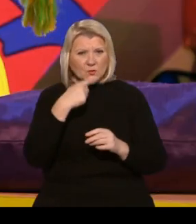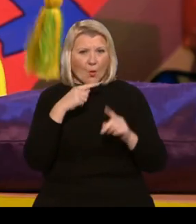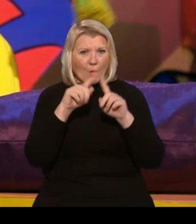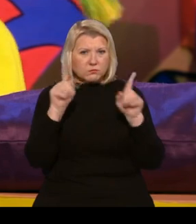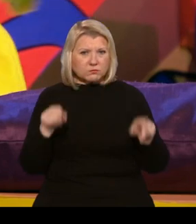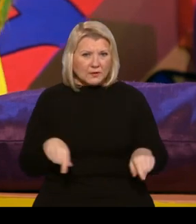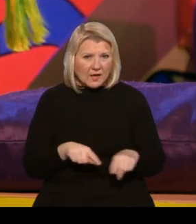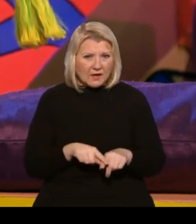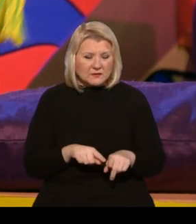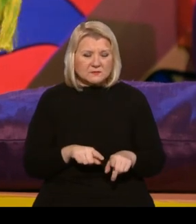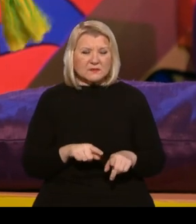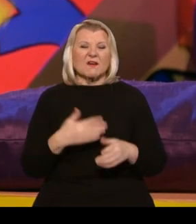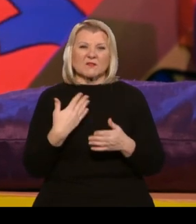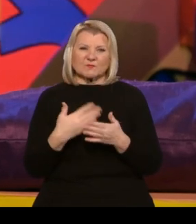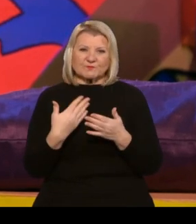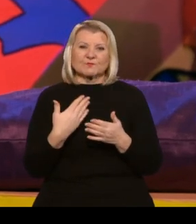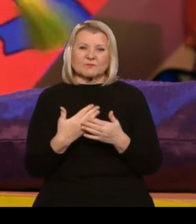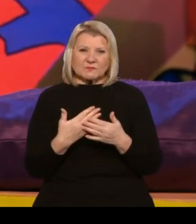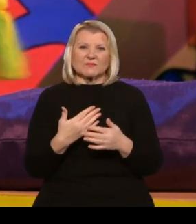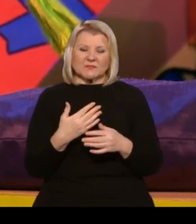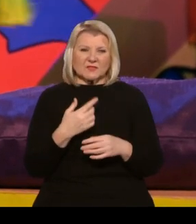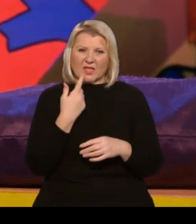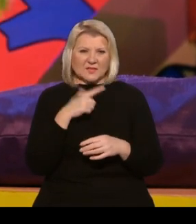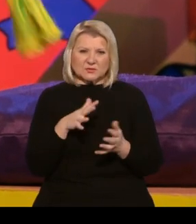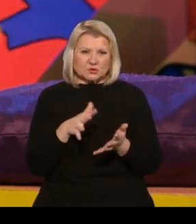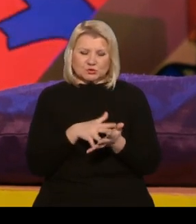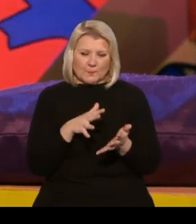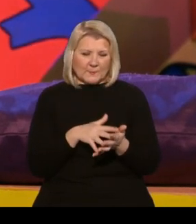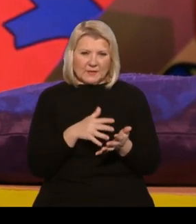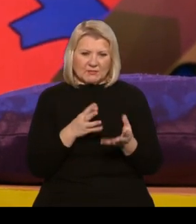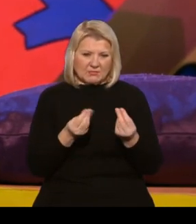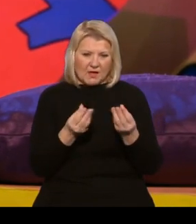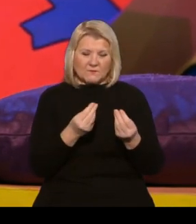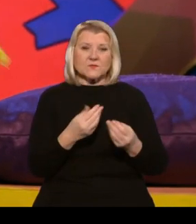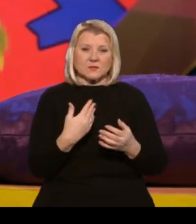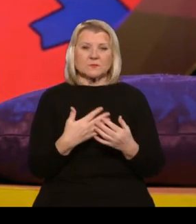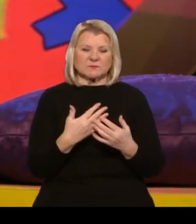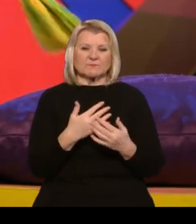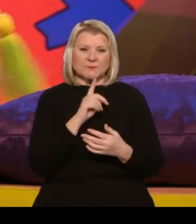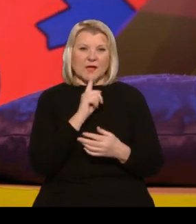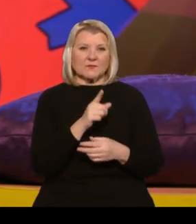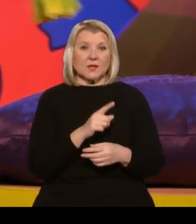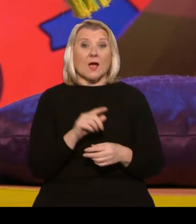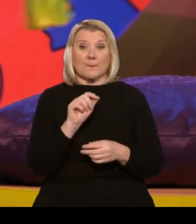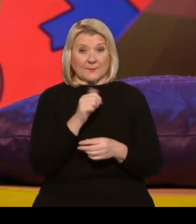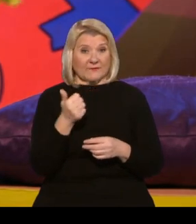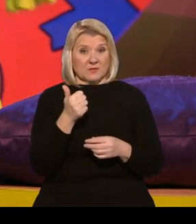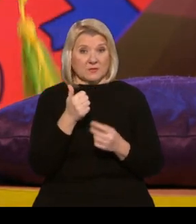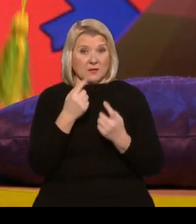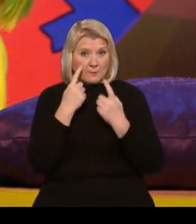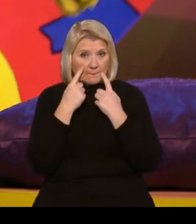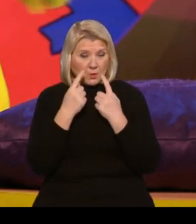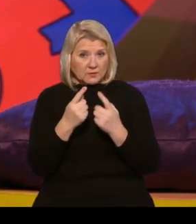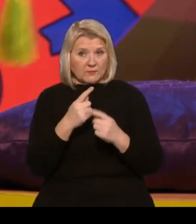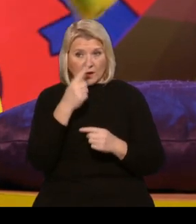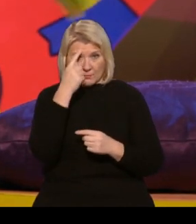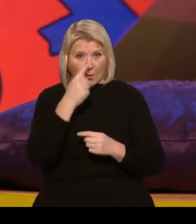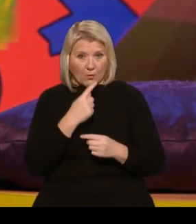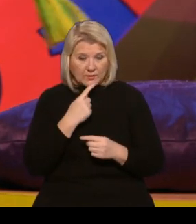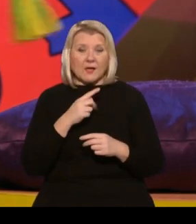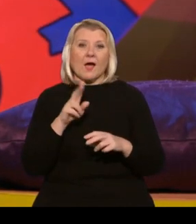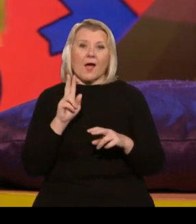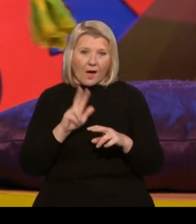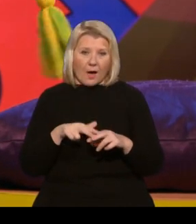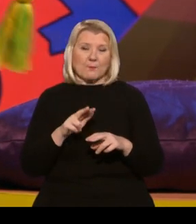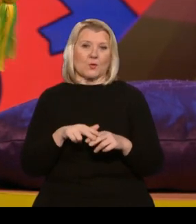Aha, to bych nerad. No, víš co, tak si prohlédneme obrázky a teprve pak si omastíme